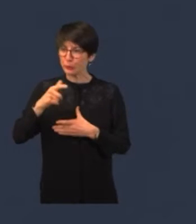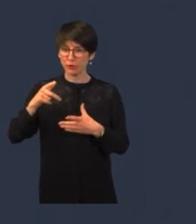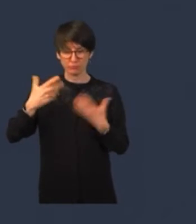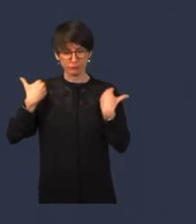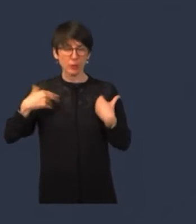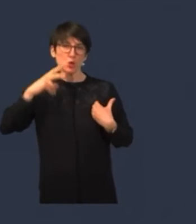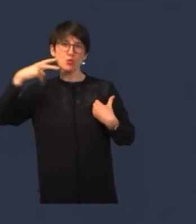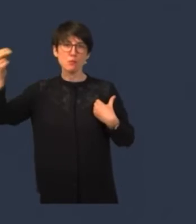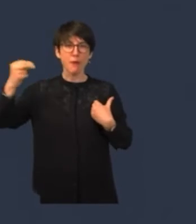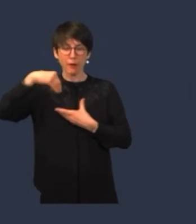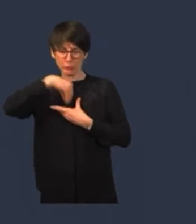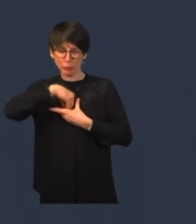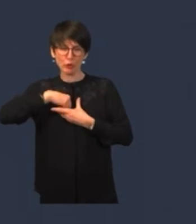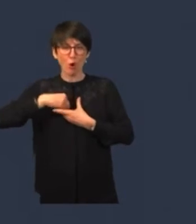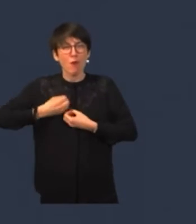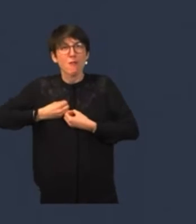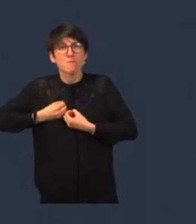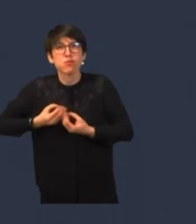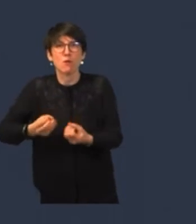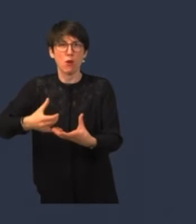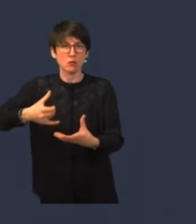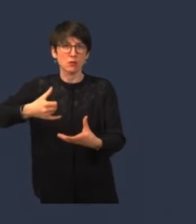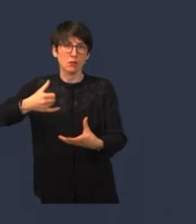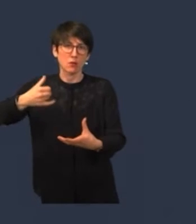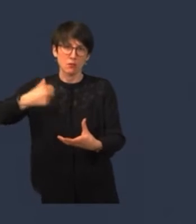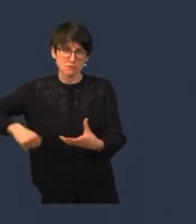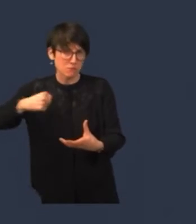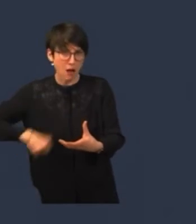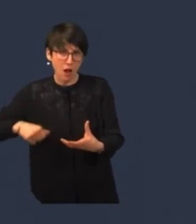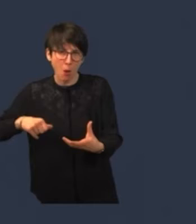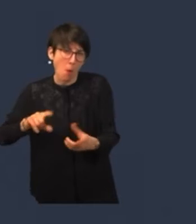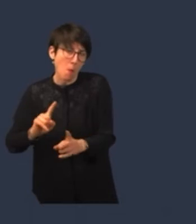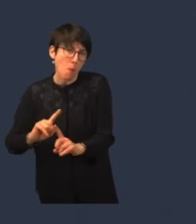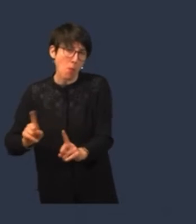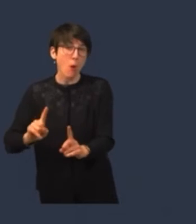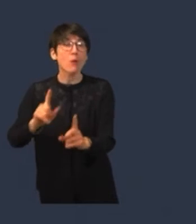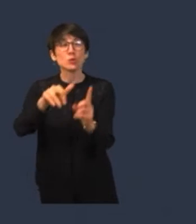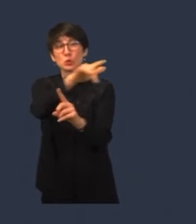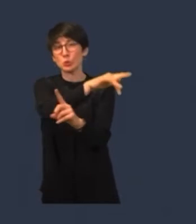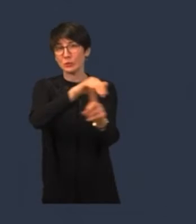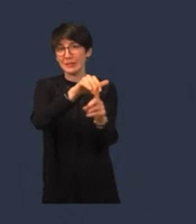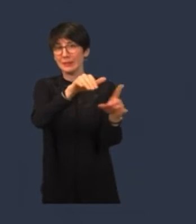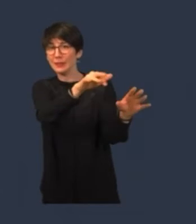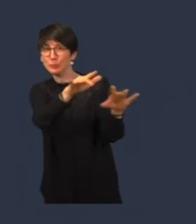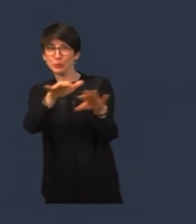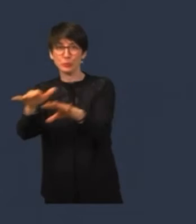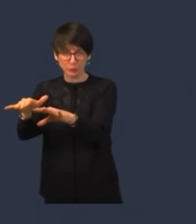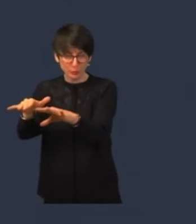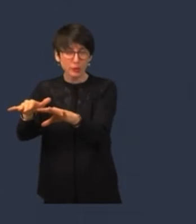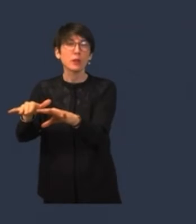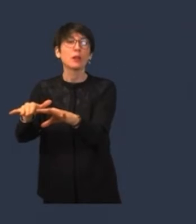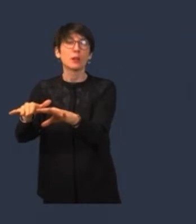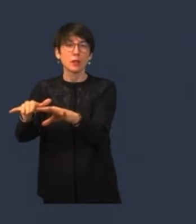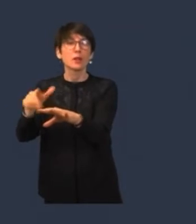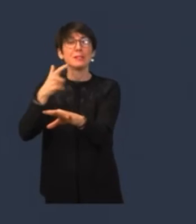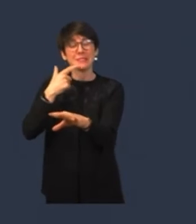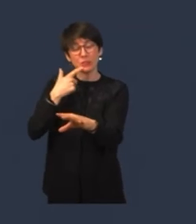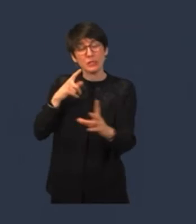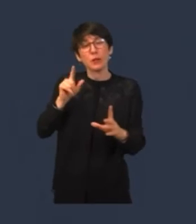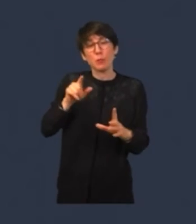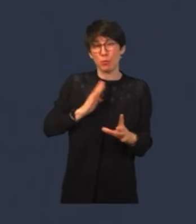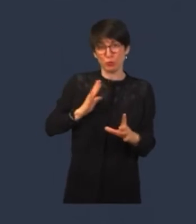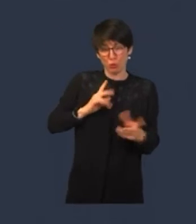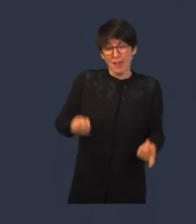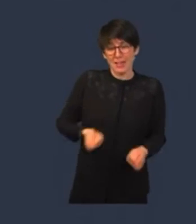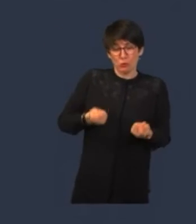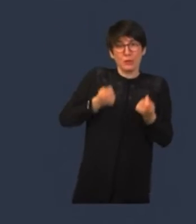l'homme, ce roseau pensant, cet animal social, n'est rien sans la société, il n'est donc rien sans l'éducation. La vraie question que